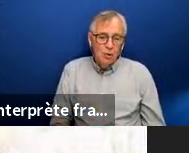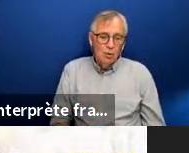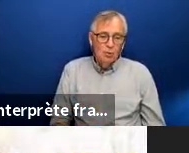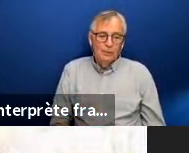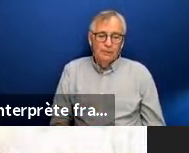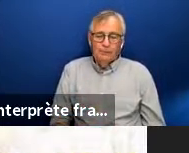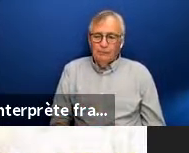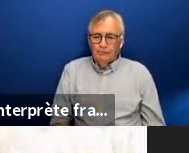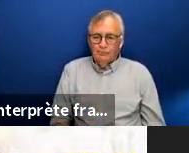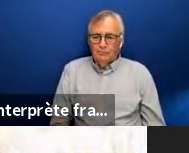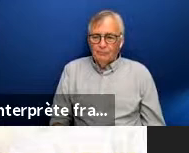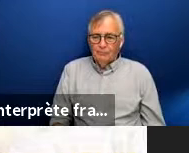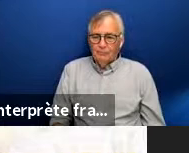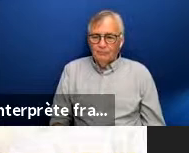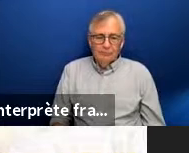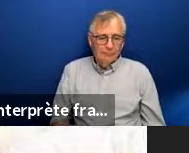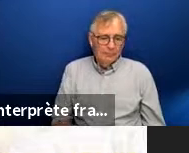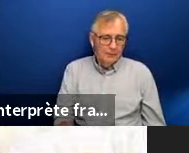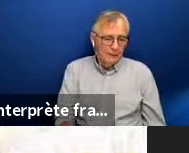les yeux.